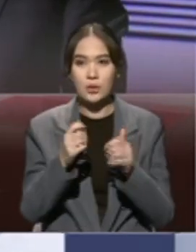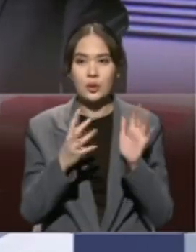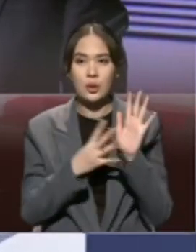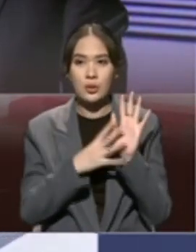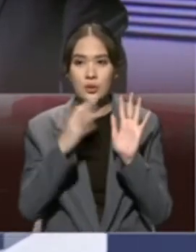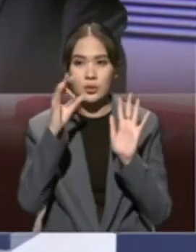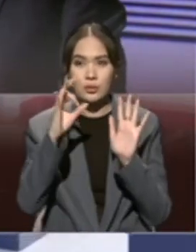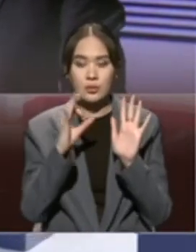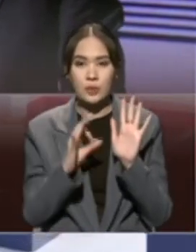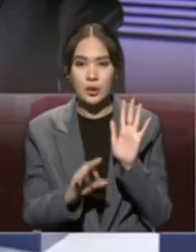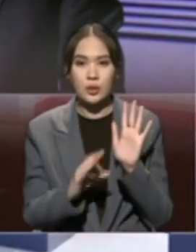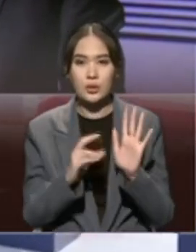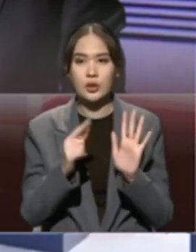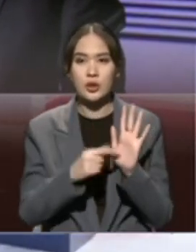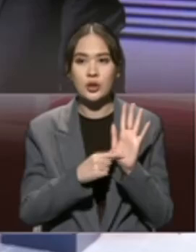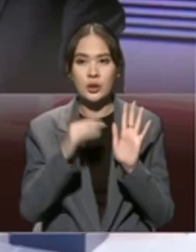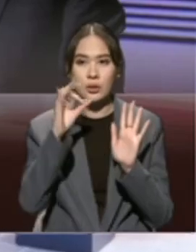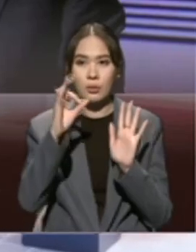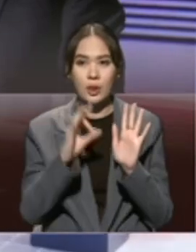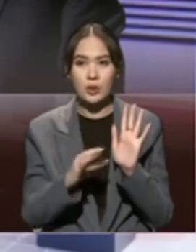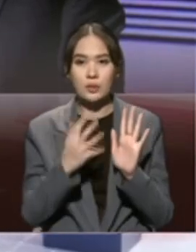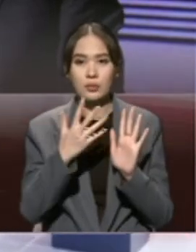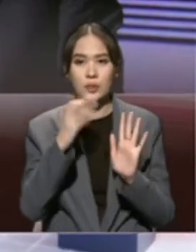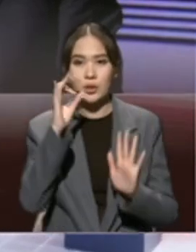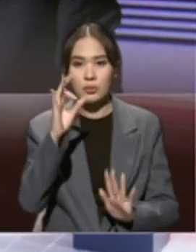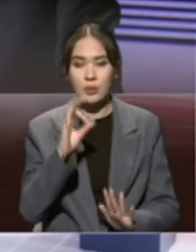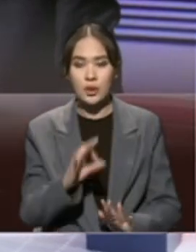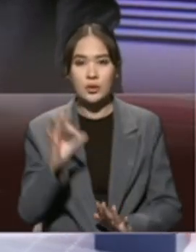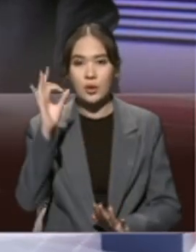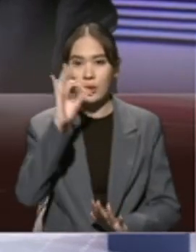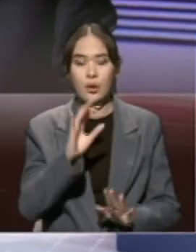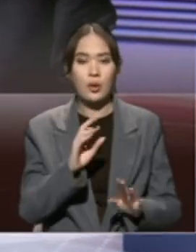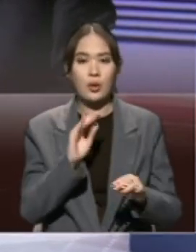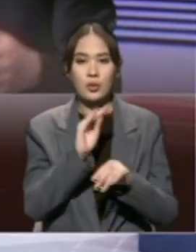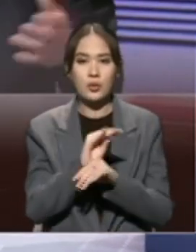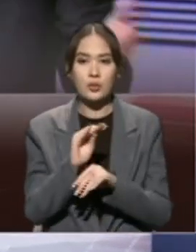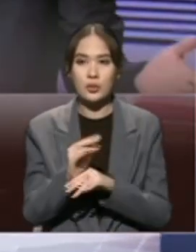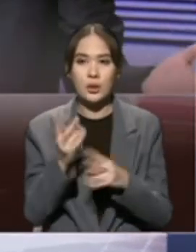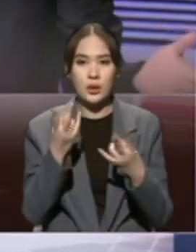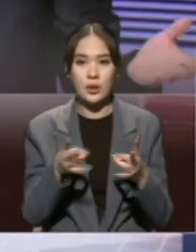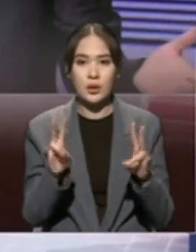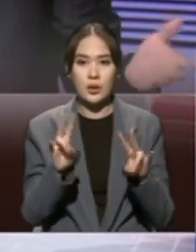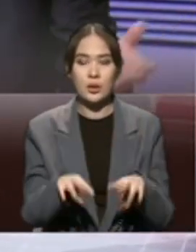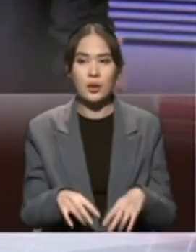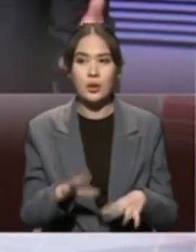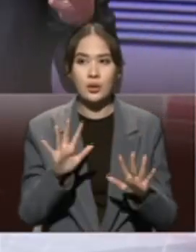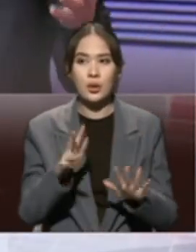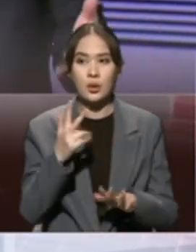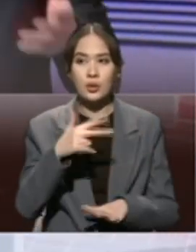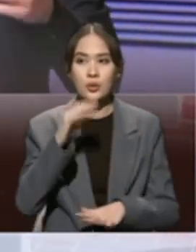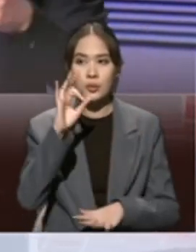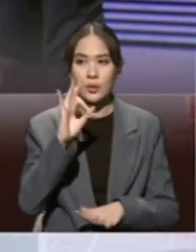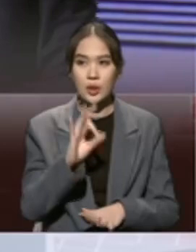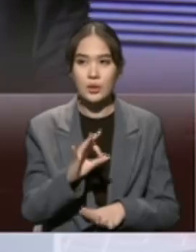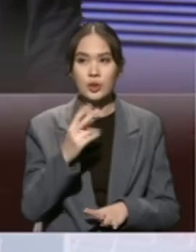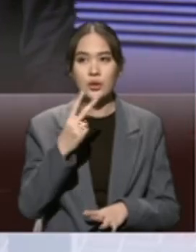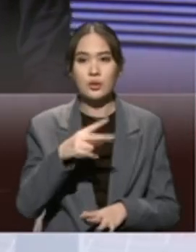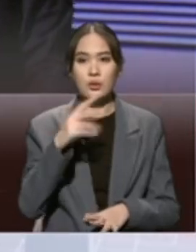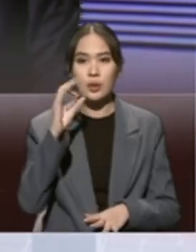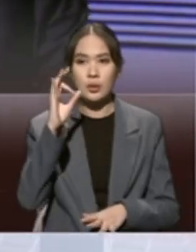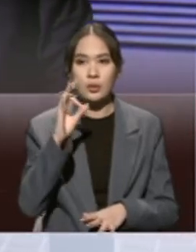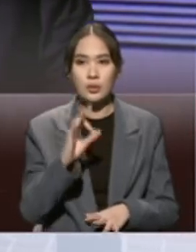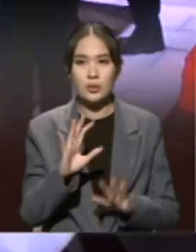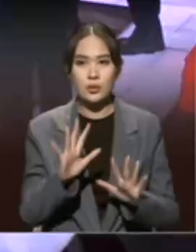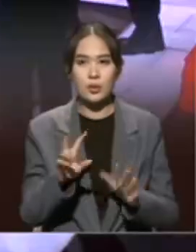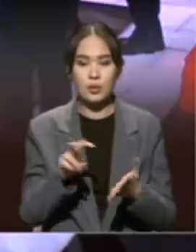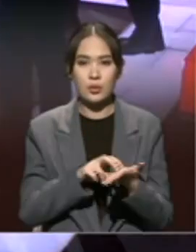9%, 7%, 5% дегеннен қорқудың мүлдем қажеті жоқ. Қорқу керек 30%, 25% дегендерден қорқу